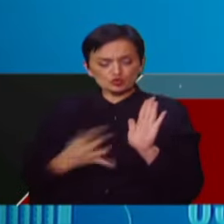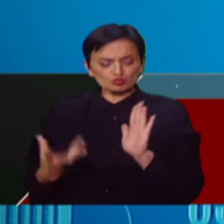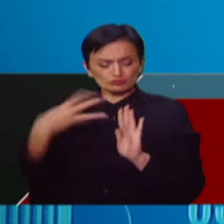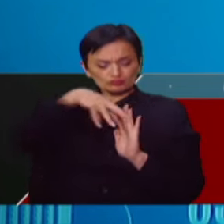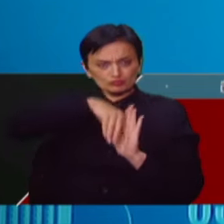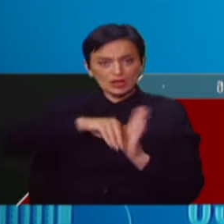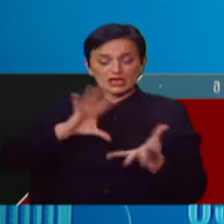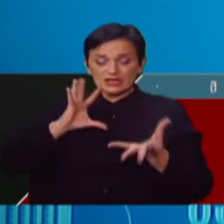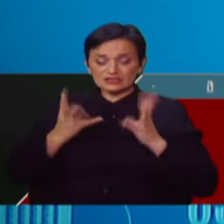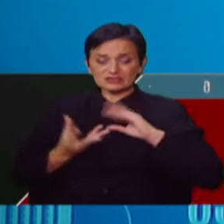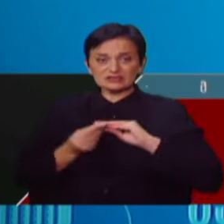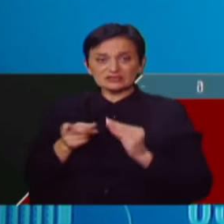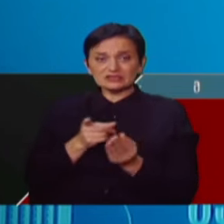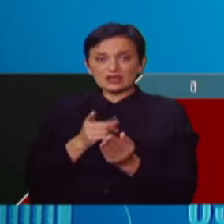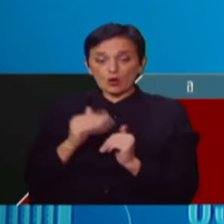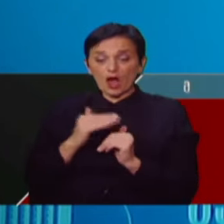ეს ამნისტია